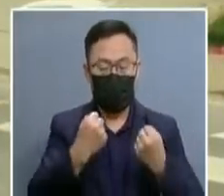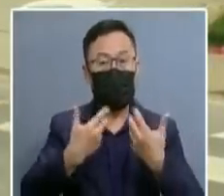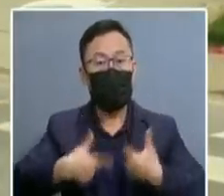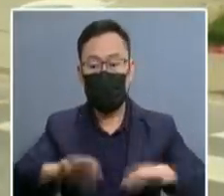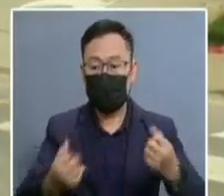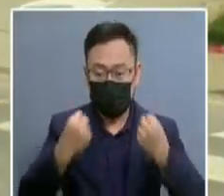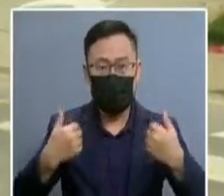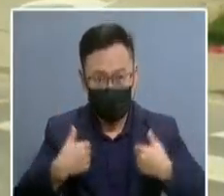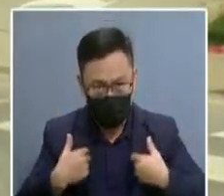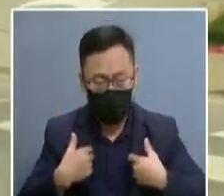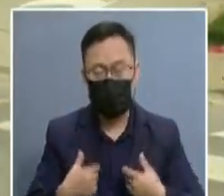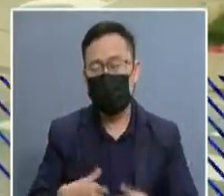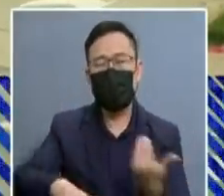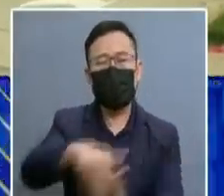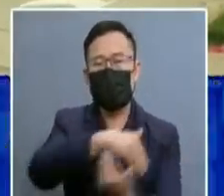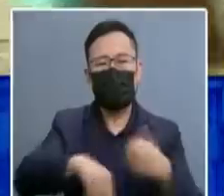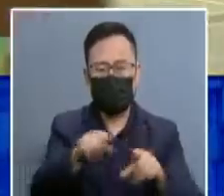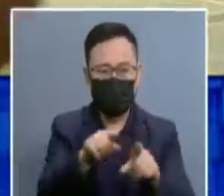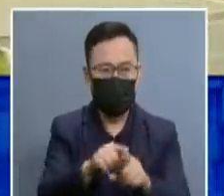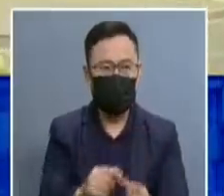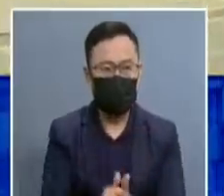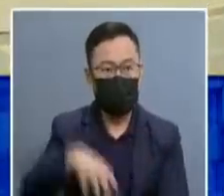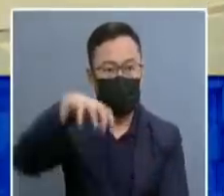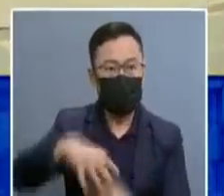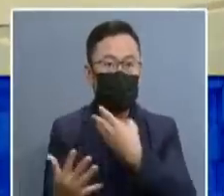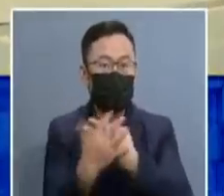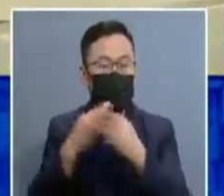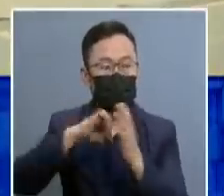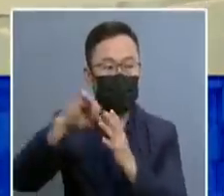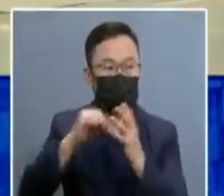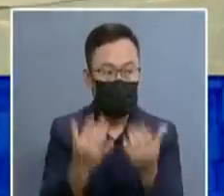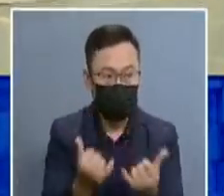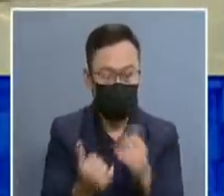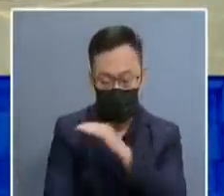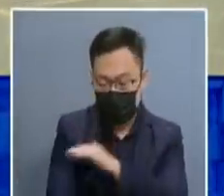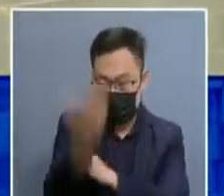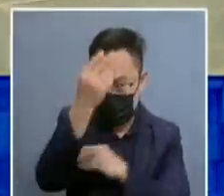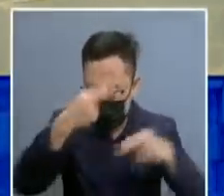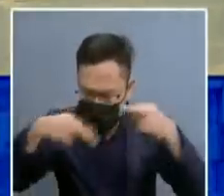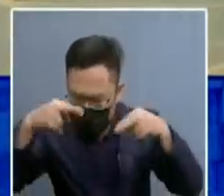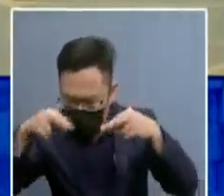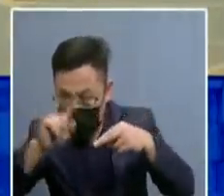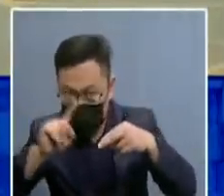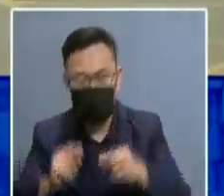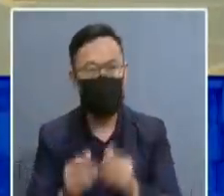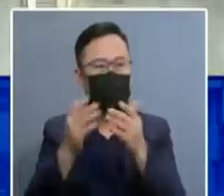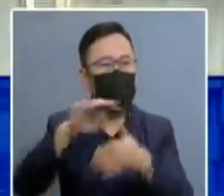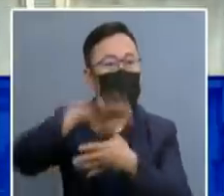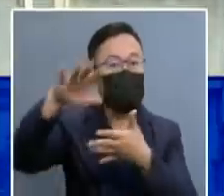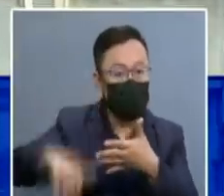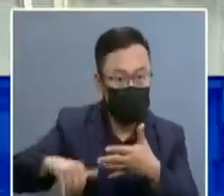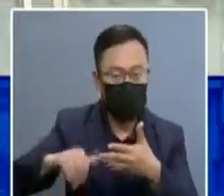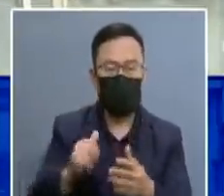ครับส่วนที่เรือนจำกลางเชียงใหม่ซึ่งทีมข่าวของเราก็ไปเฝ้าสังเกตการตั้งแต่เช้านะครับก็พบว่ามีบรรดาญาติ